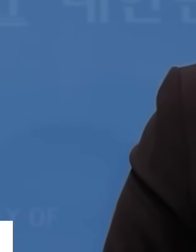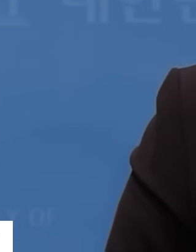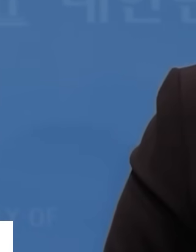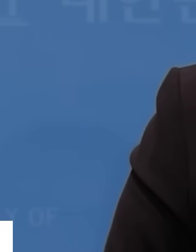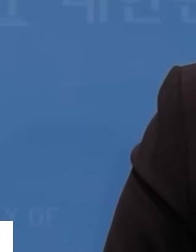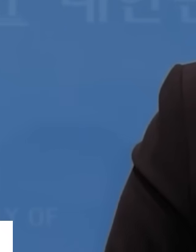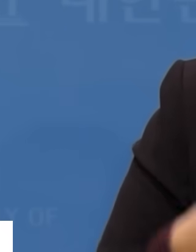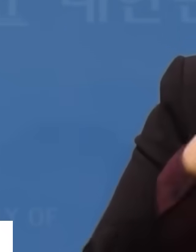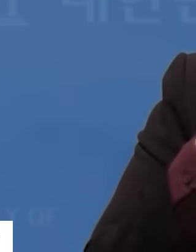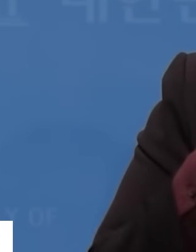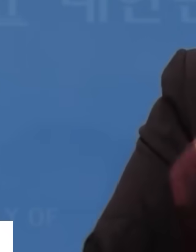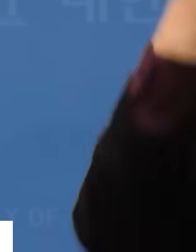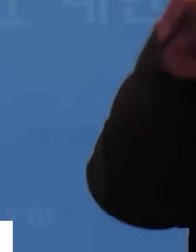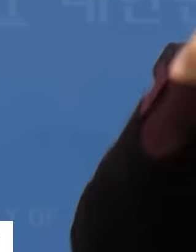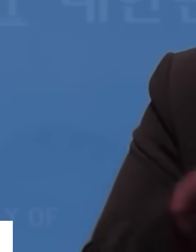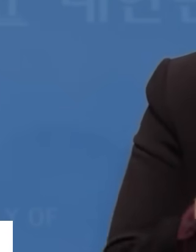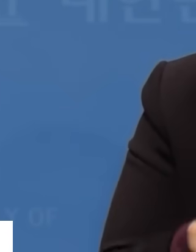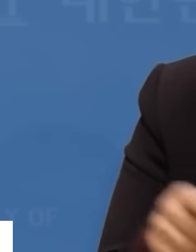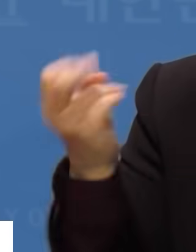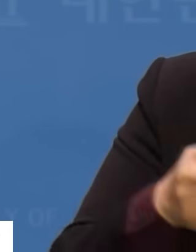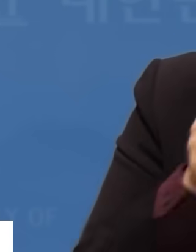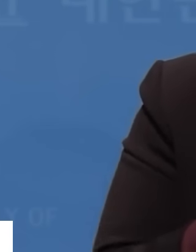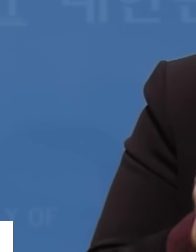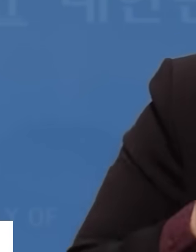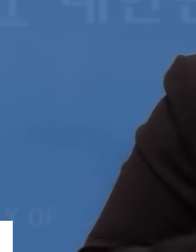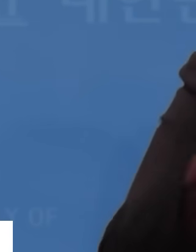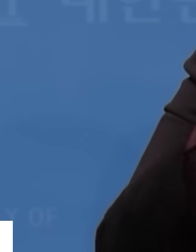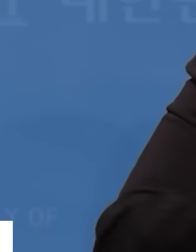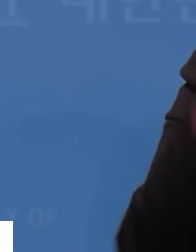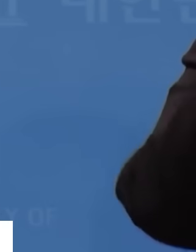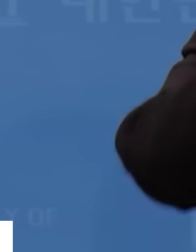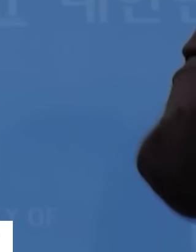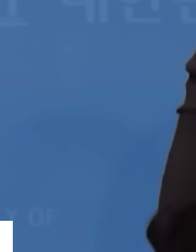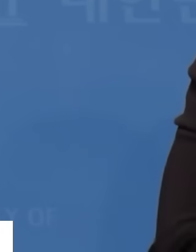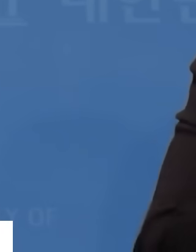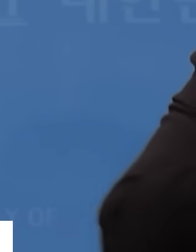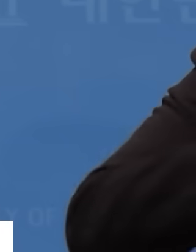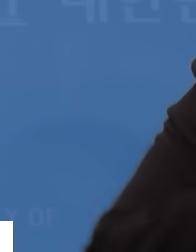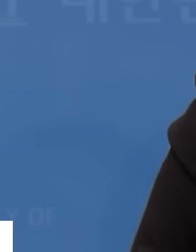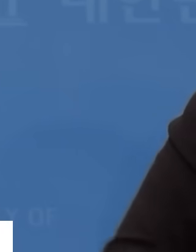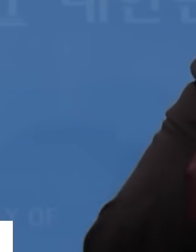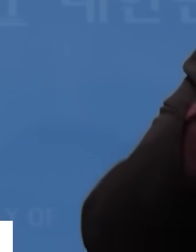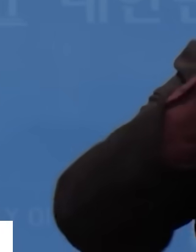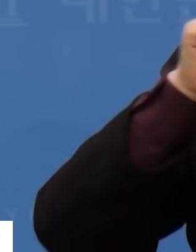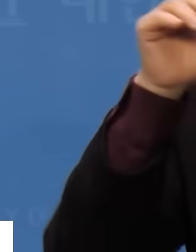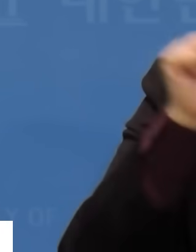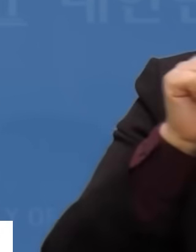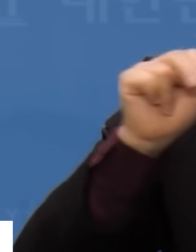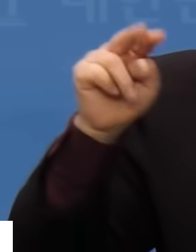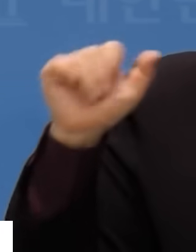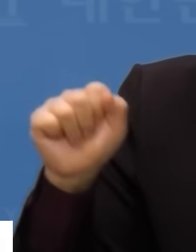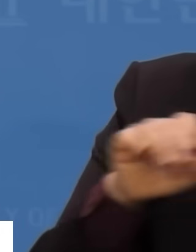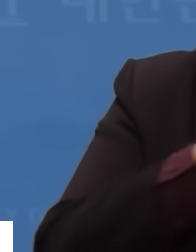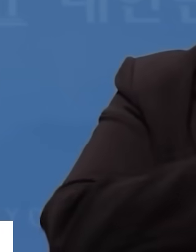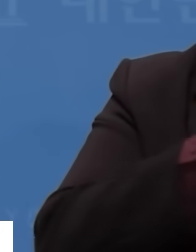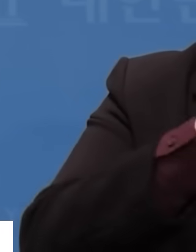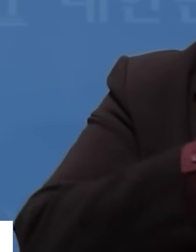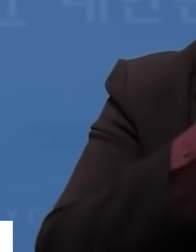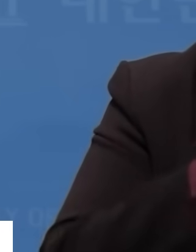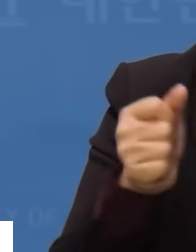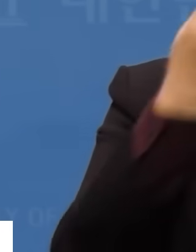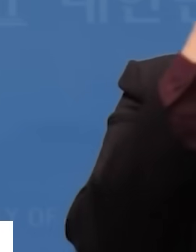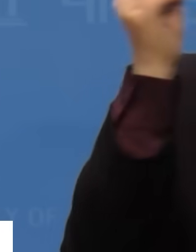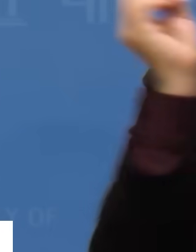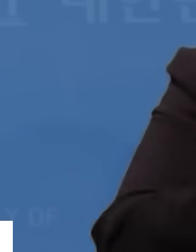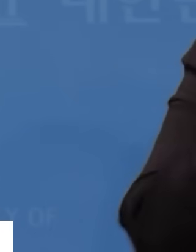저는 수사나 재판 과정에서 성범죄뿐만 아니라 SNS상의 스토킹, 명예훼손, 모욕